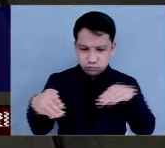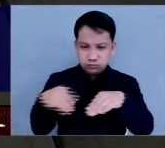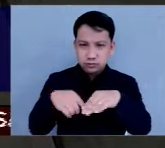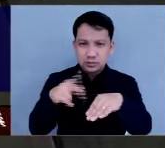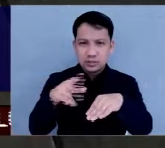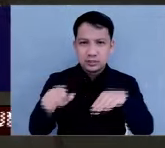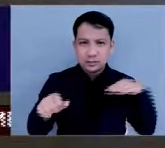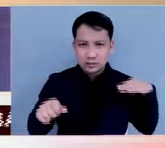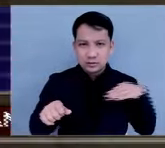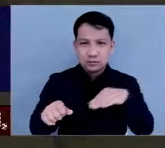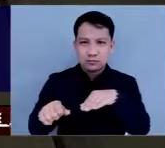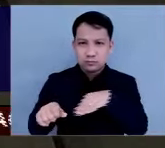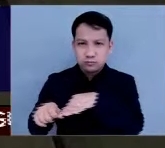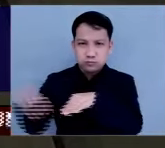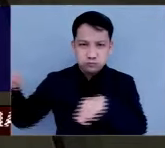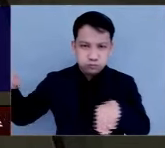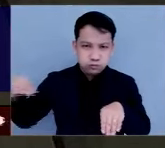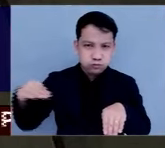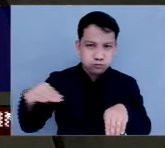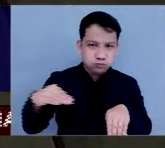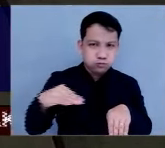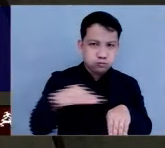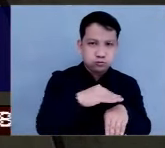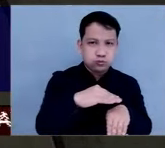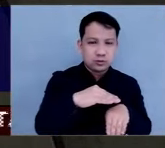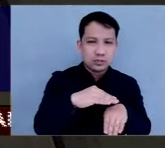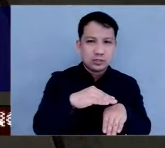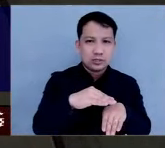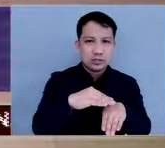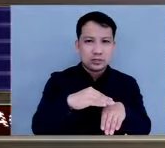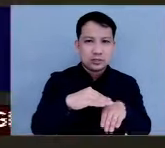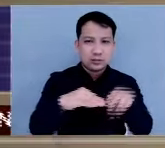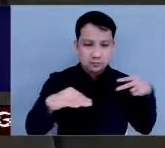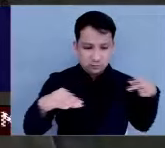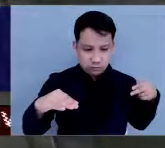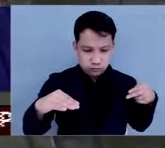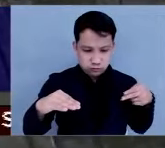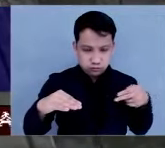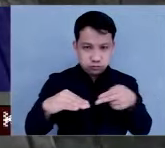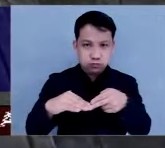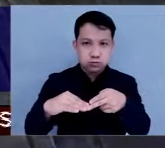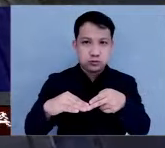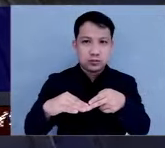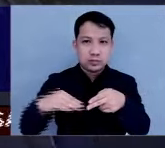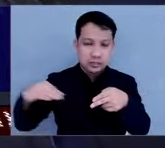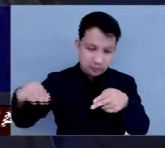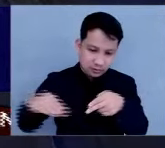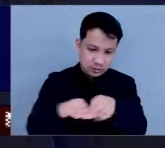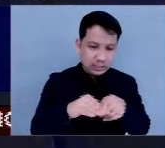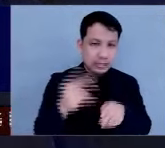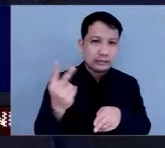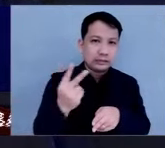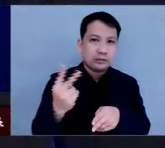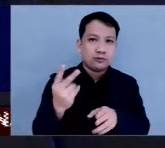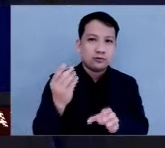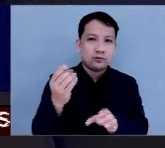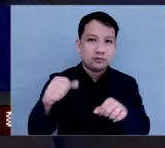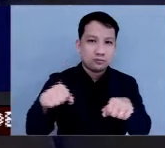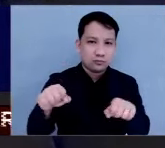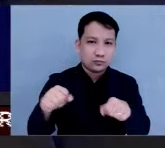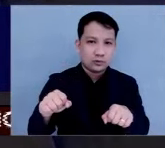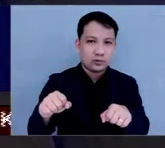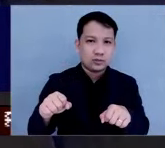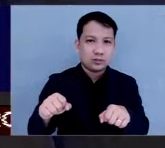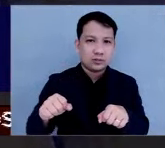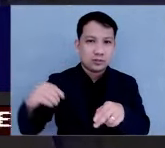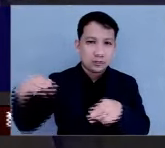sa kabilang linya. Pagliko ng SUV, pabalik sa kanyang lane, bigla nitong nabangga ang dalawang motorsiklo. Nakaladkad